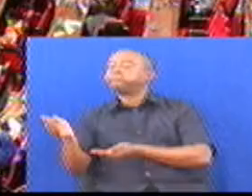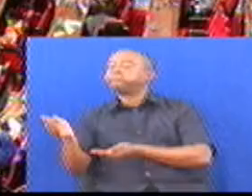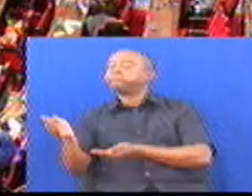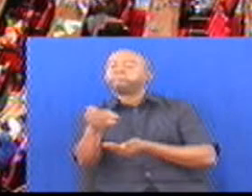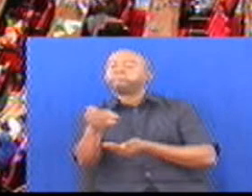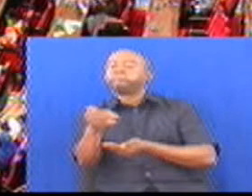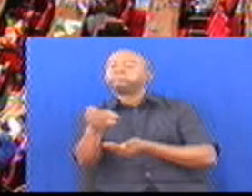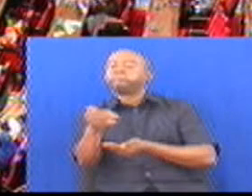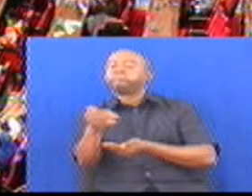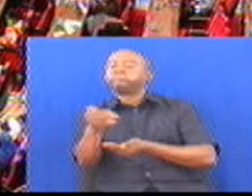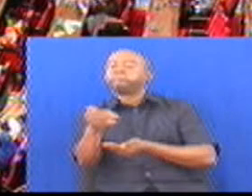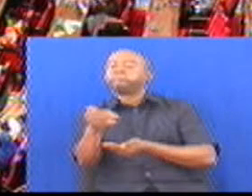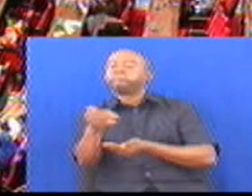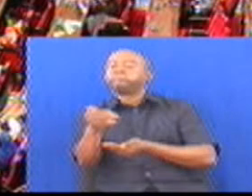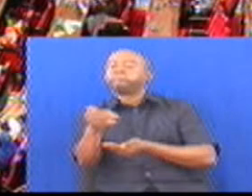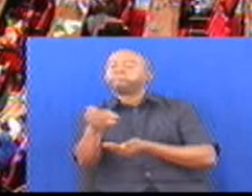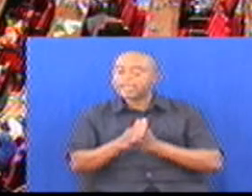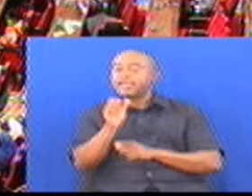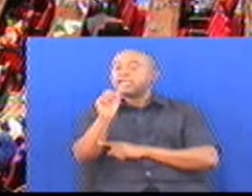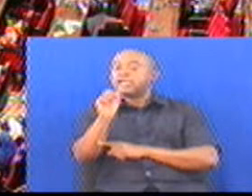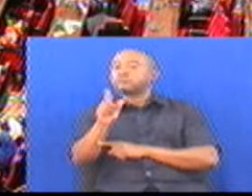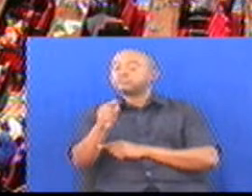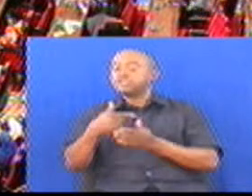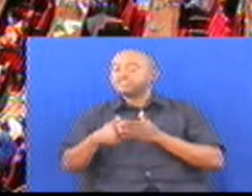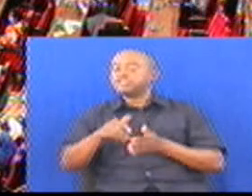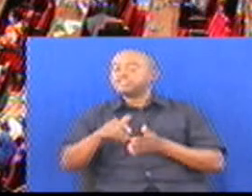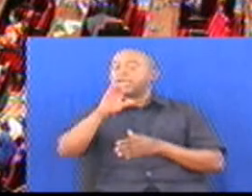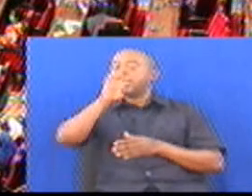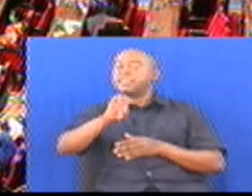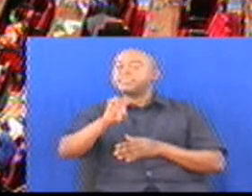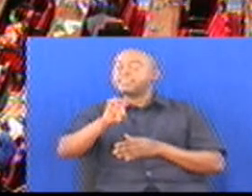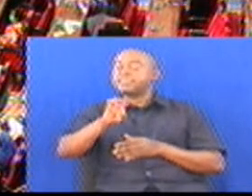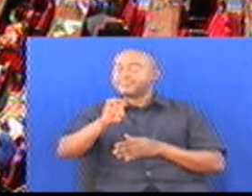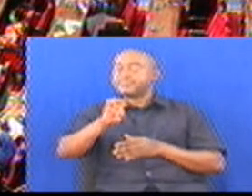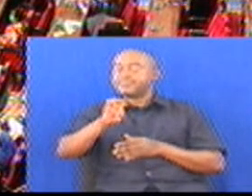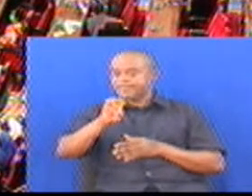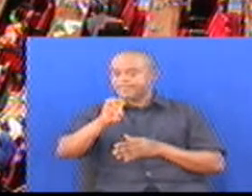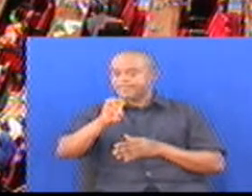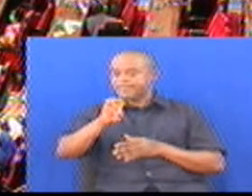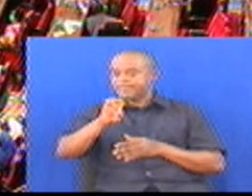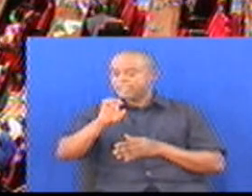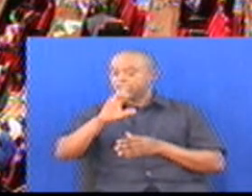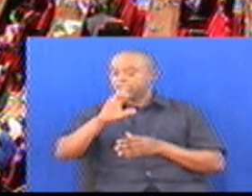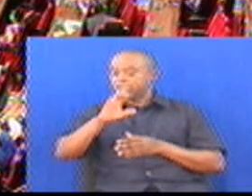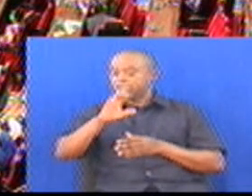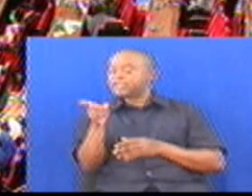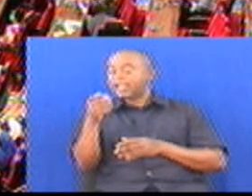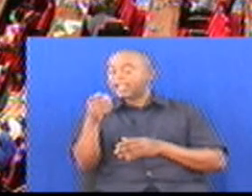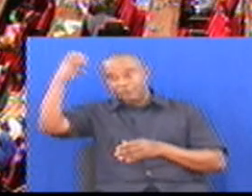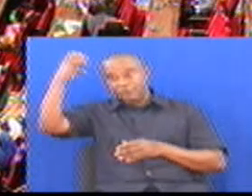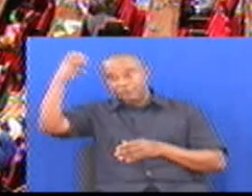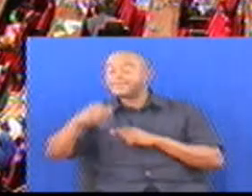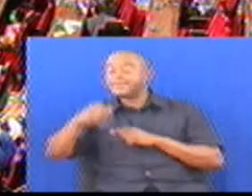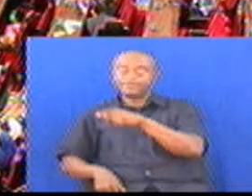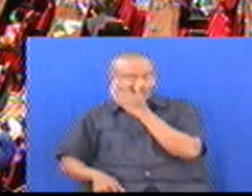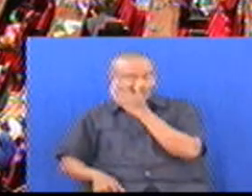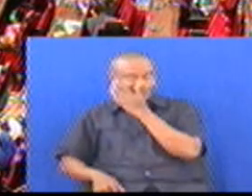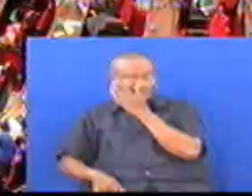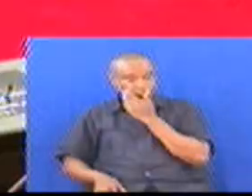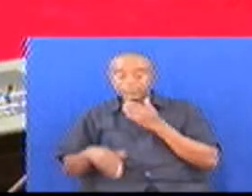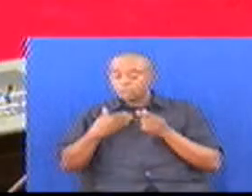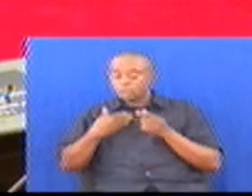mapato, Government e-payment gateway system, mfumo wa usimamizi wa utoaji risiti za kielektroniki za